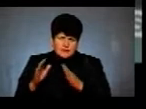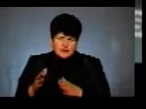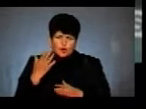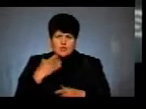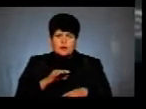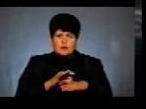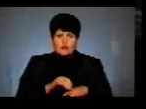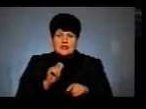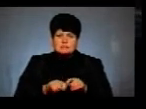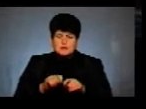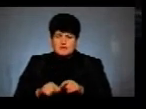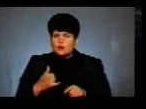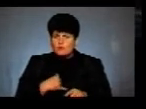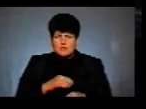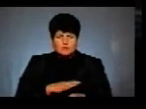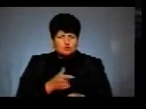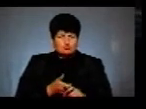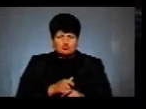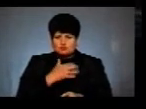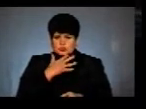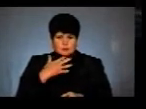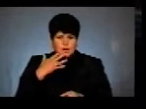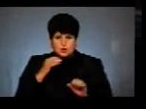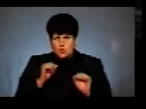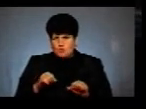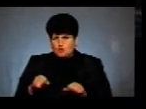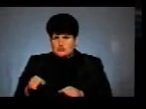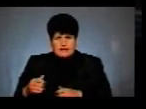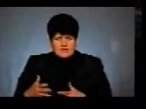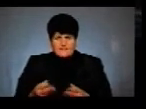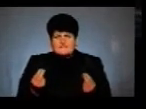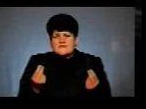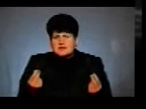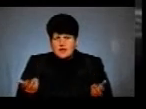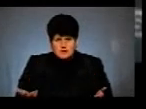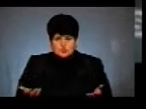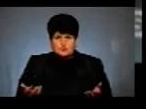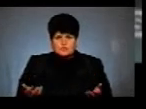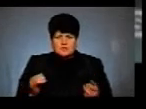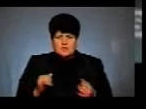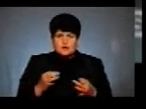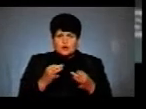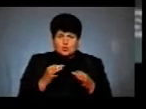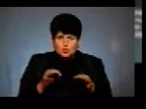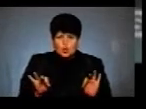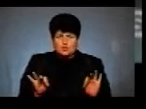проводив експеримент, у мене було дуже багато можливостей і фінансових, і доступу